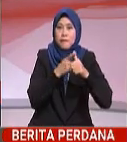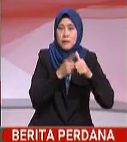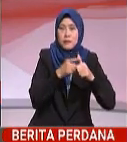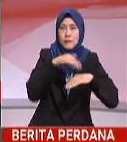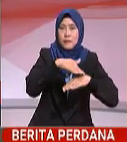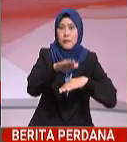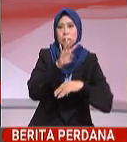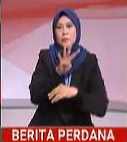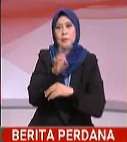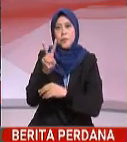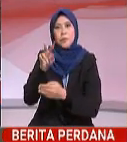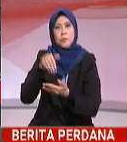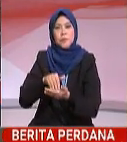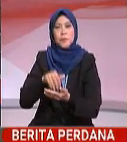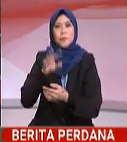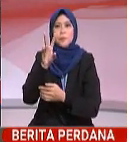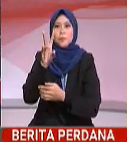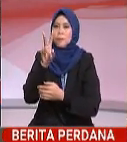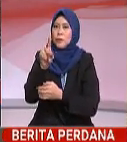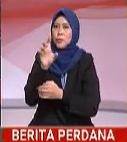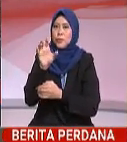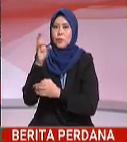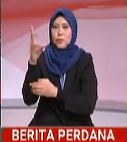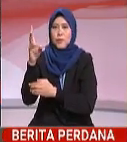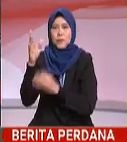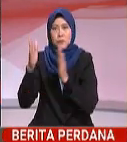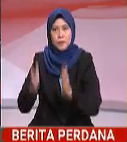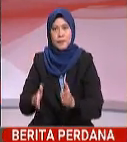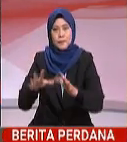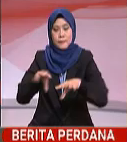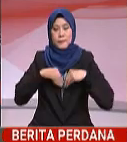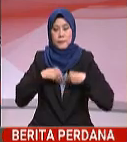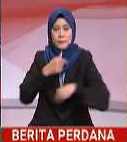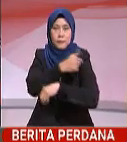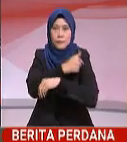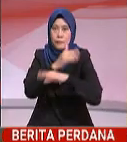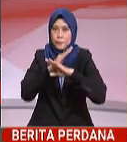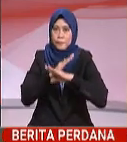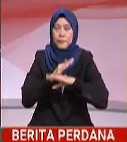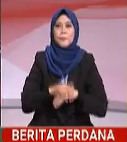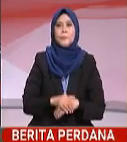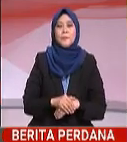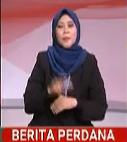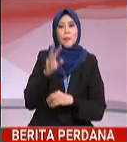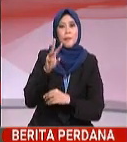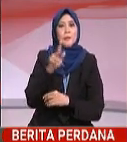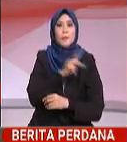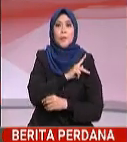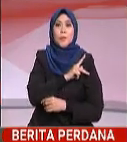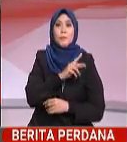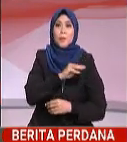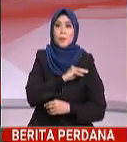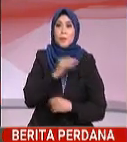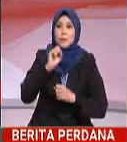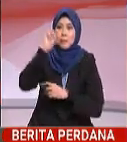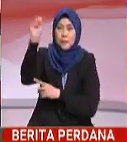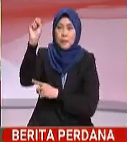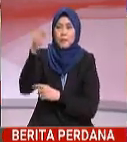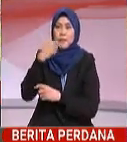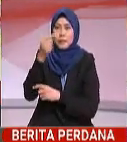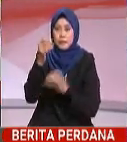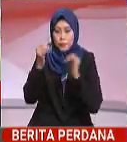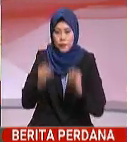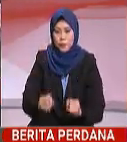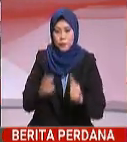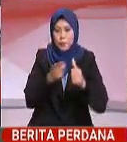seramai 42,117 orang dijangka menerima suntikan. Ketua Menteri Sabah Datuk Seri Haji Jin Noor, individu pertama